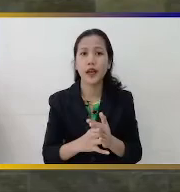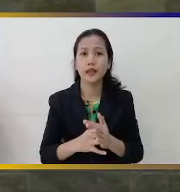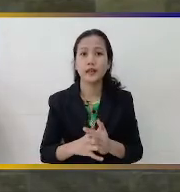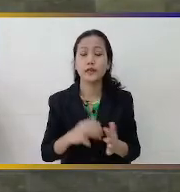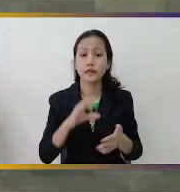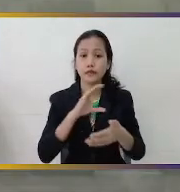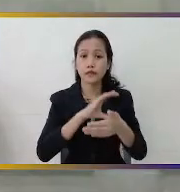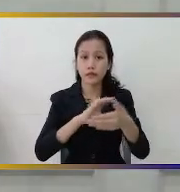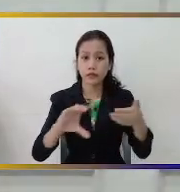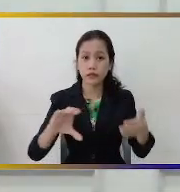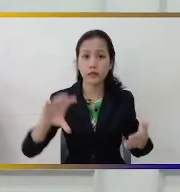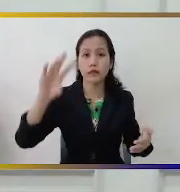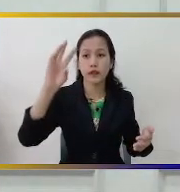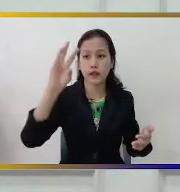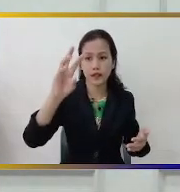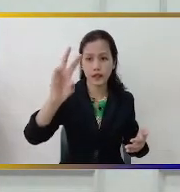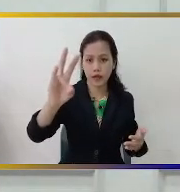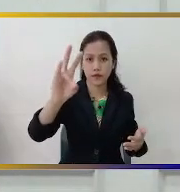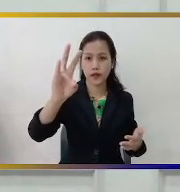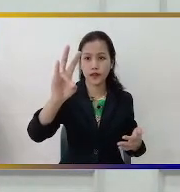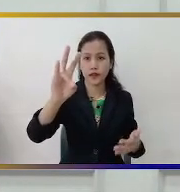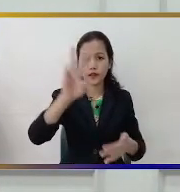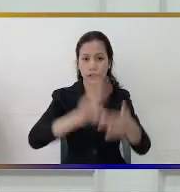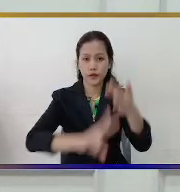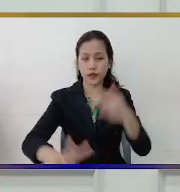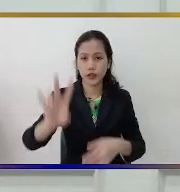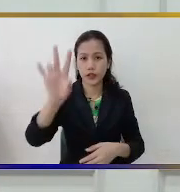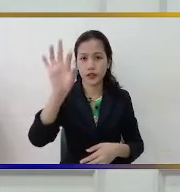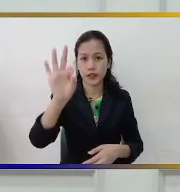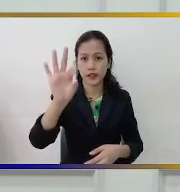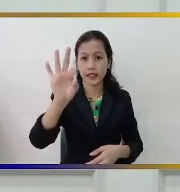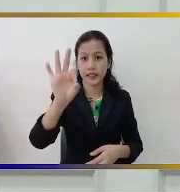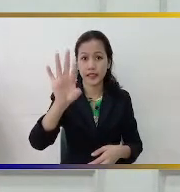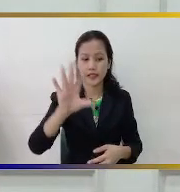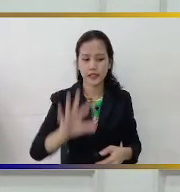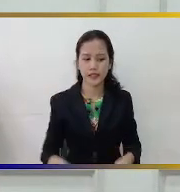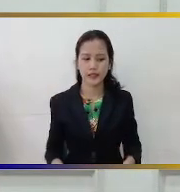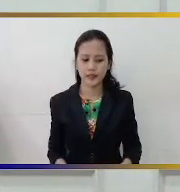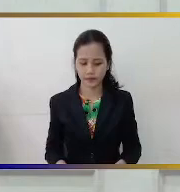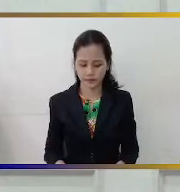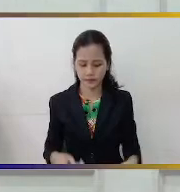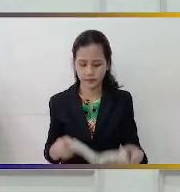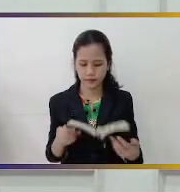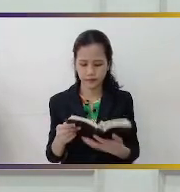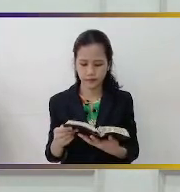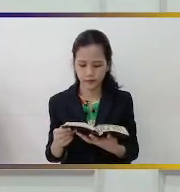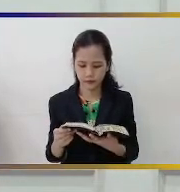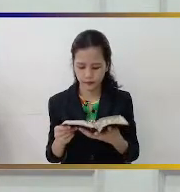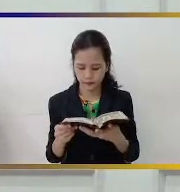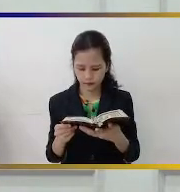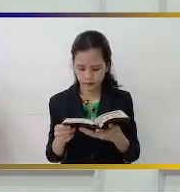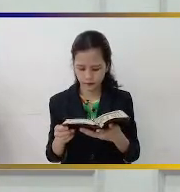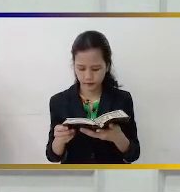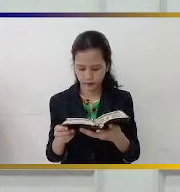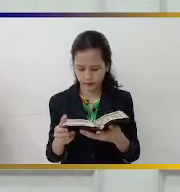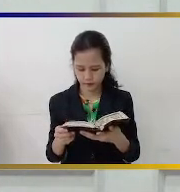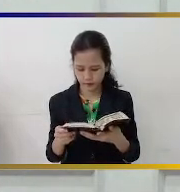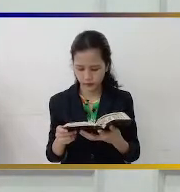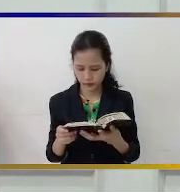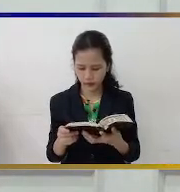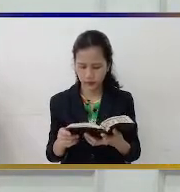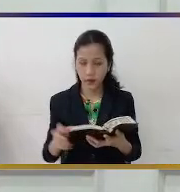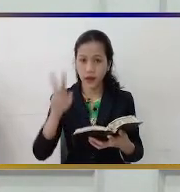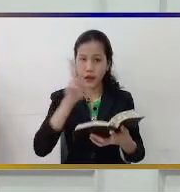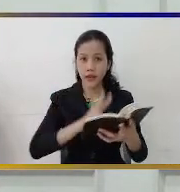po dyan, He will turn again, He will have compassion upon us. He will subdue our